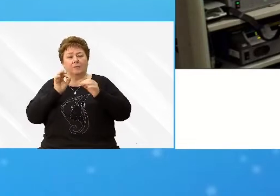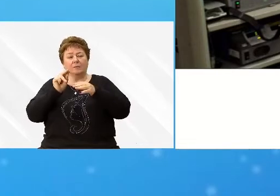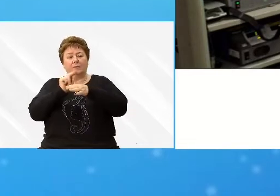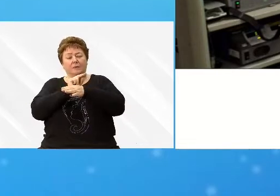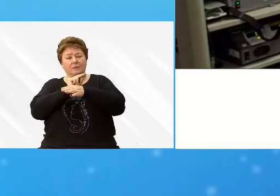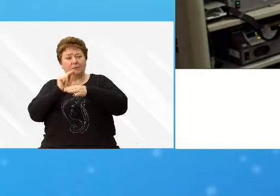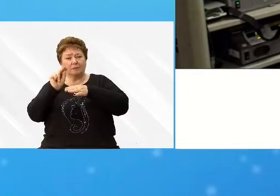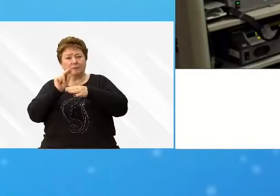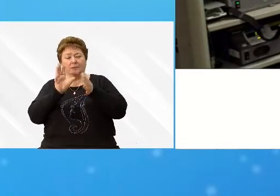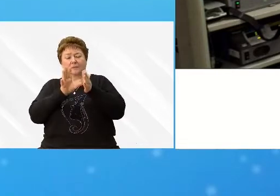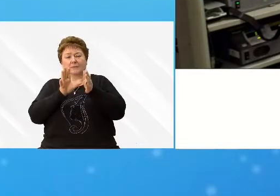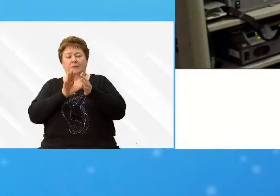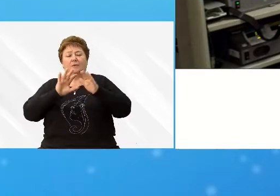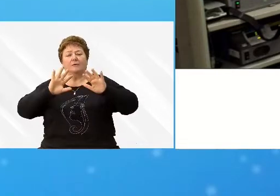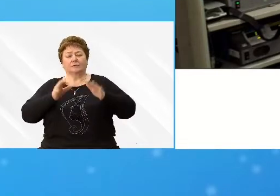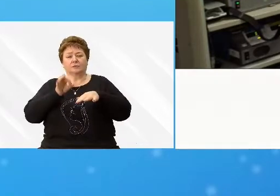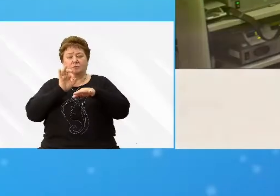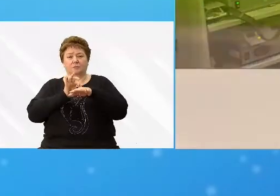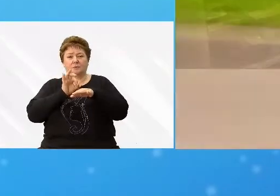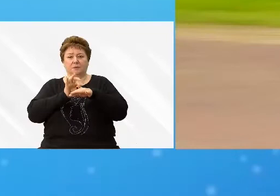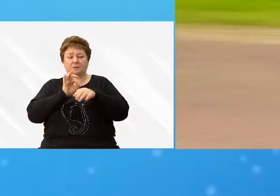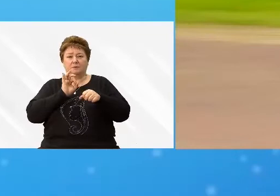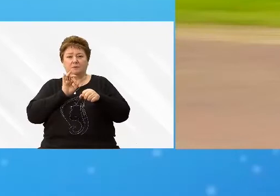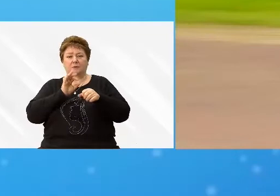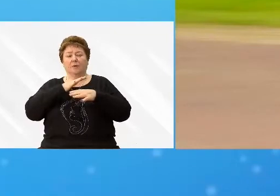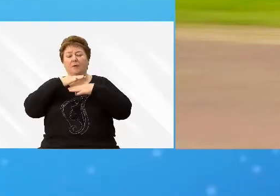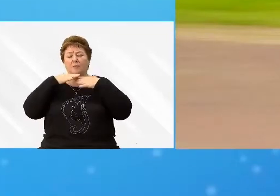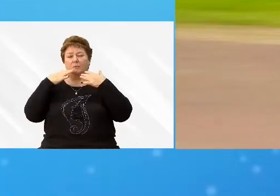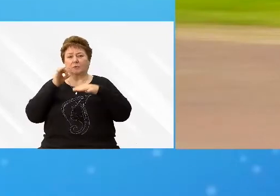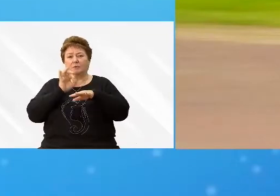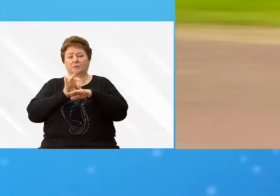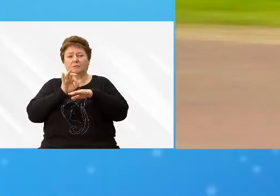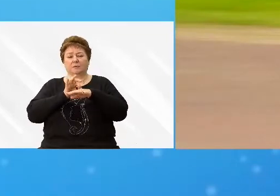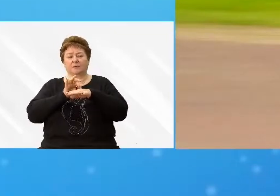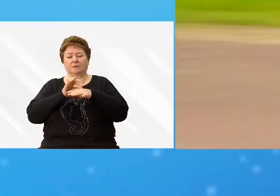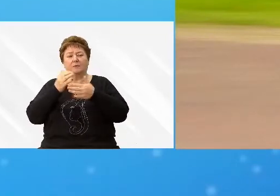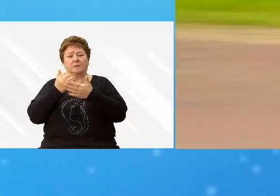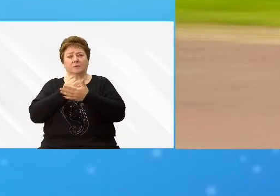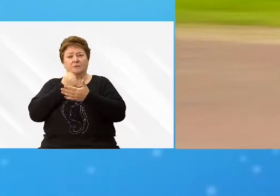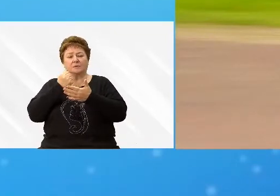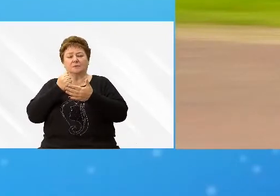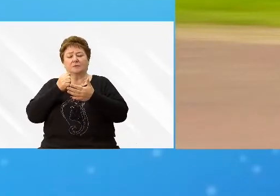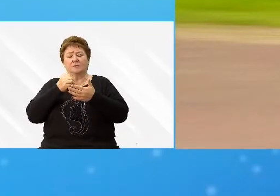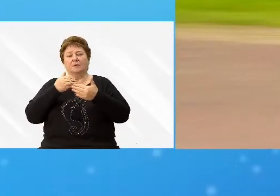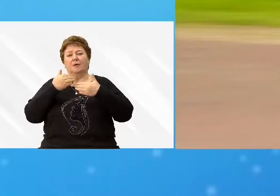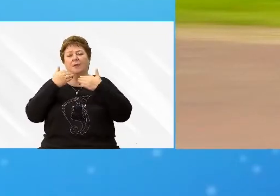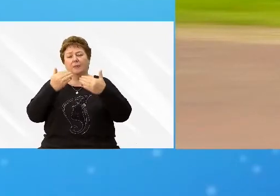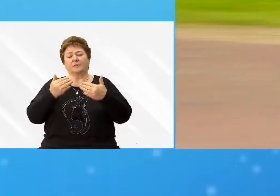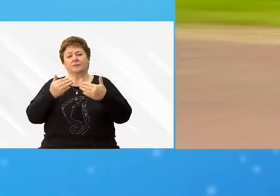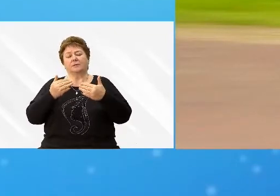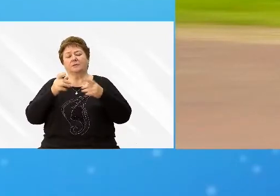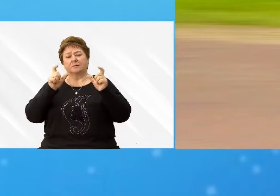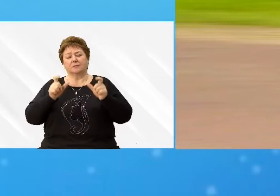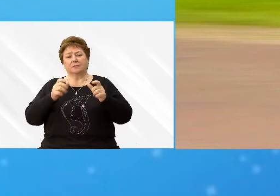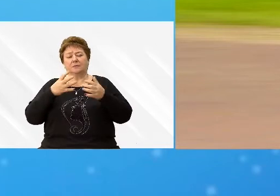помощью в случае болезни многие заболевания определяются и отношениям людей к